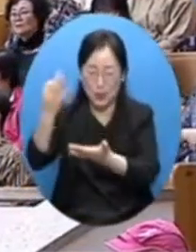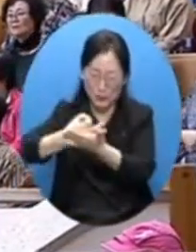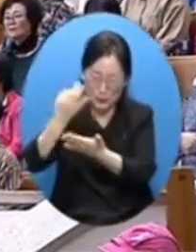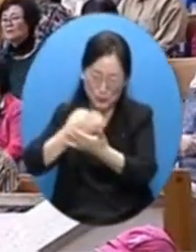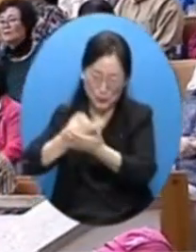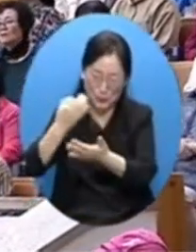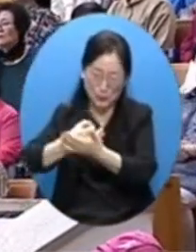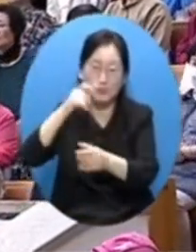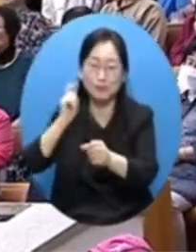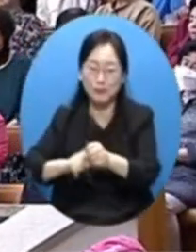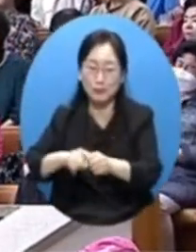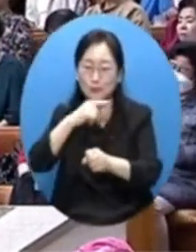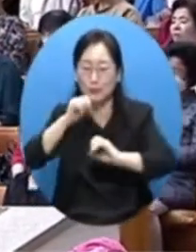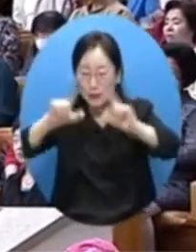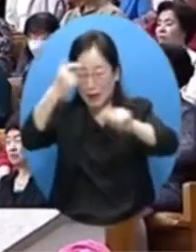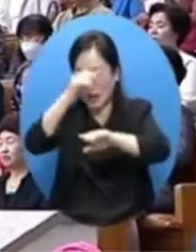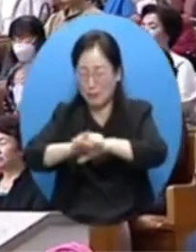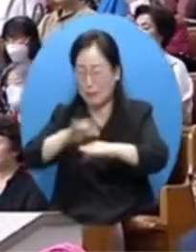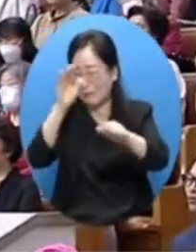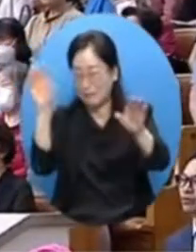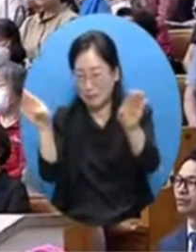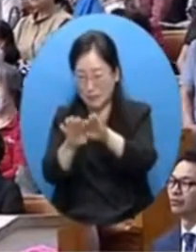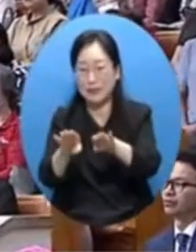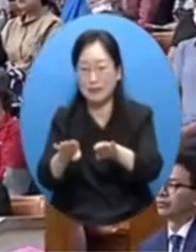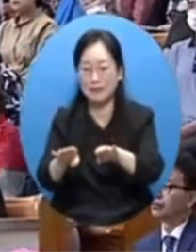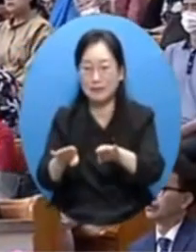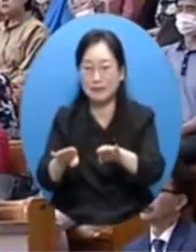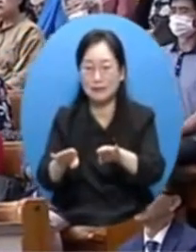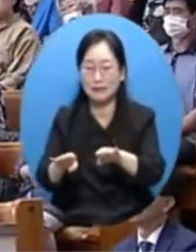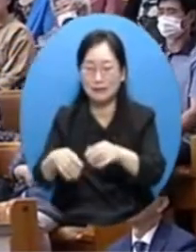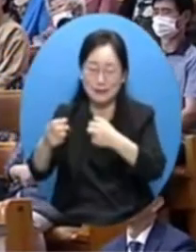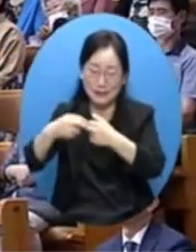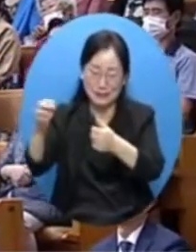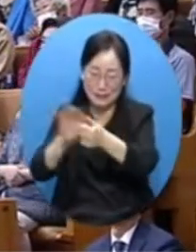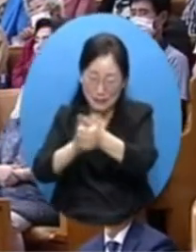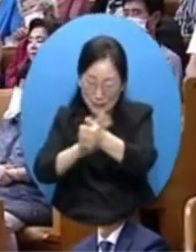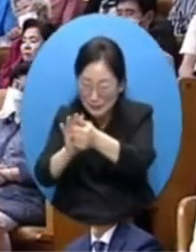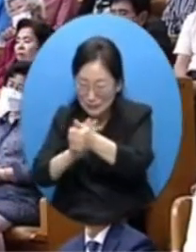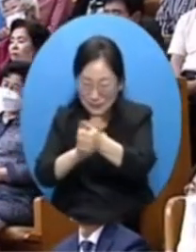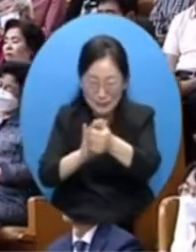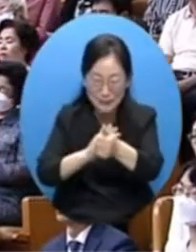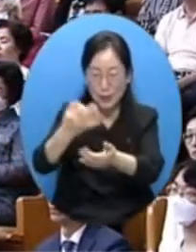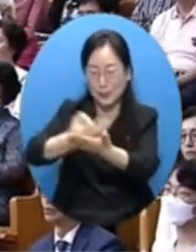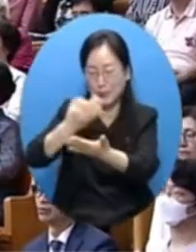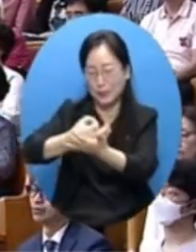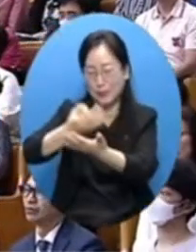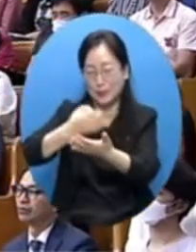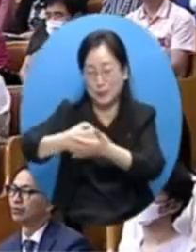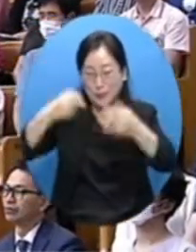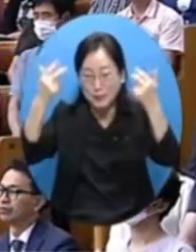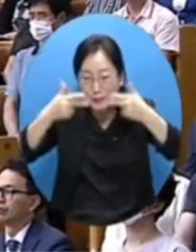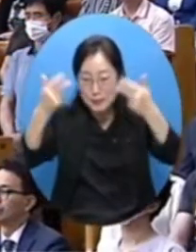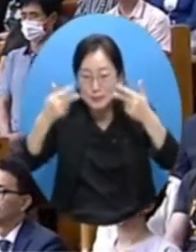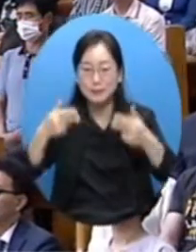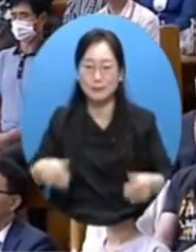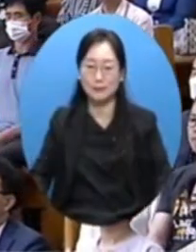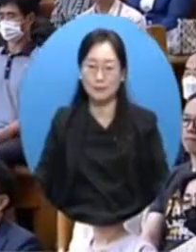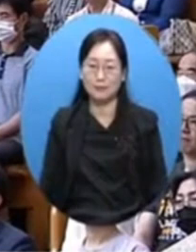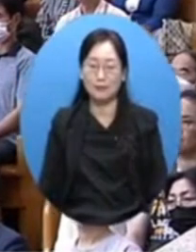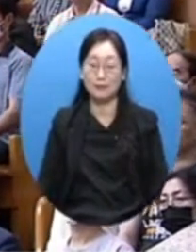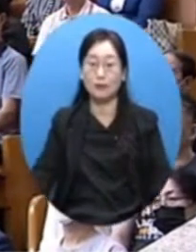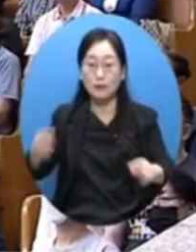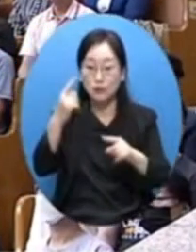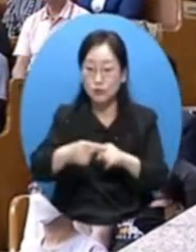주일날도 예배를 제대로 드리지 못하고 진료하고 그렇게 돈을 버는 취미에 빠졌습니다. 그러다가